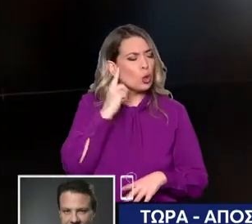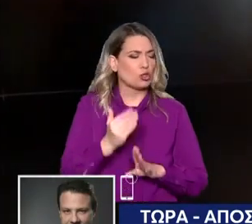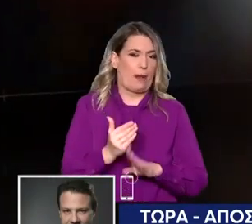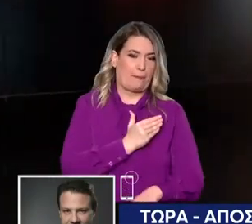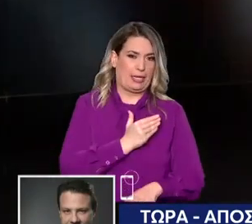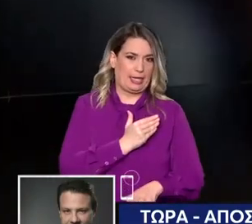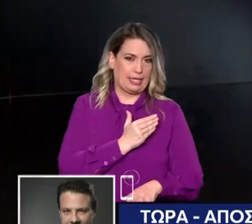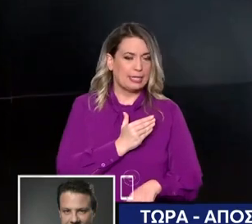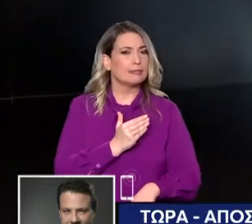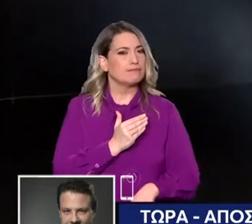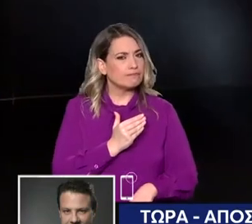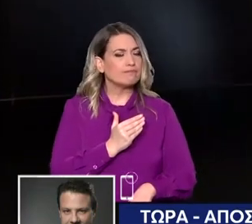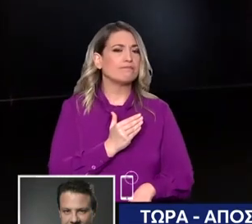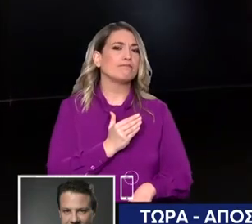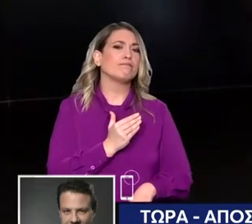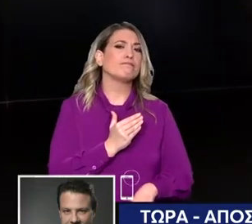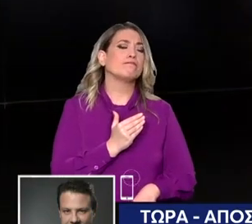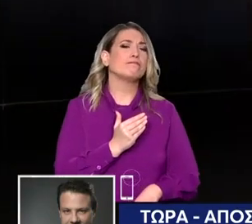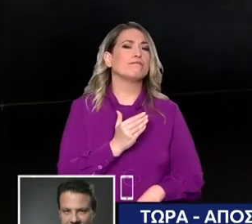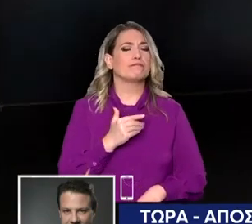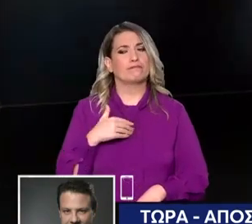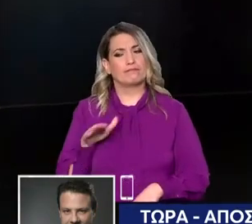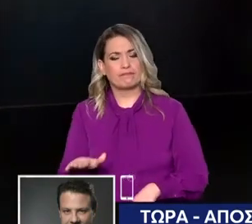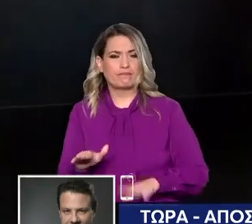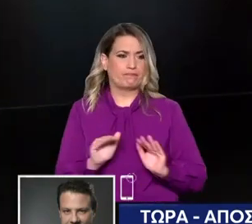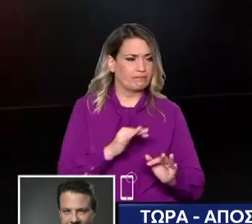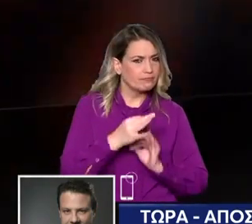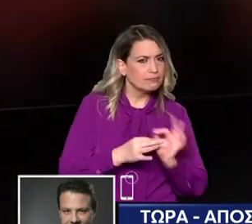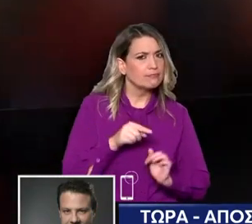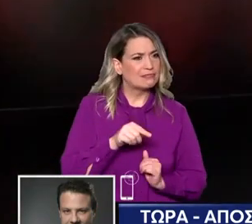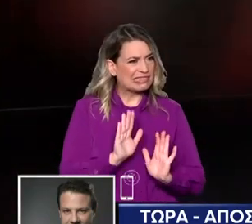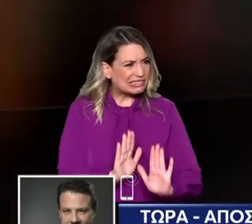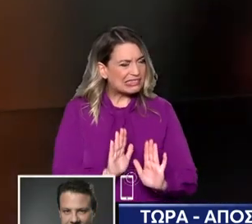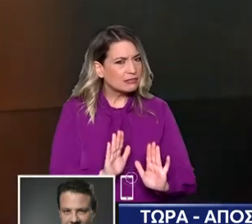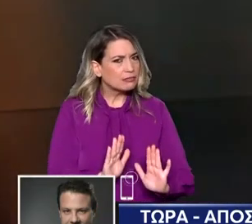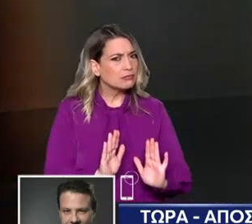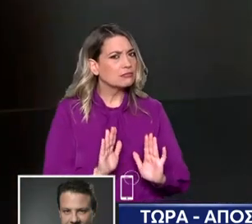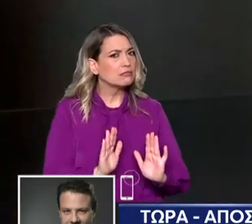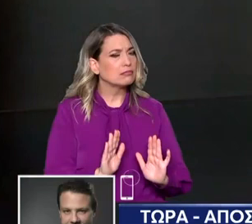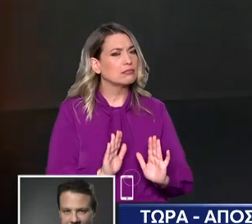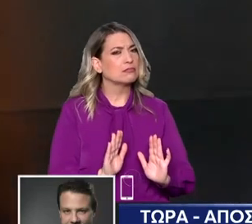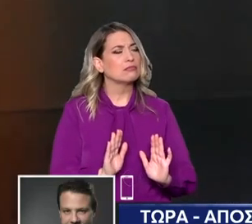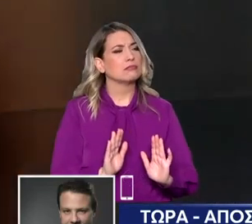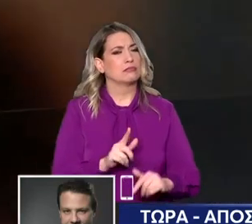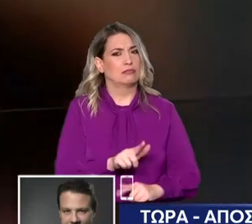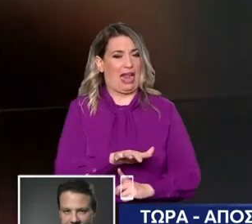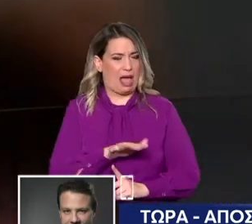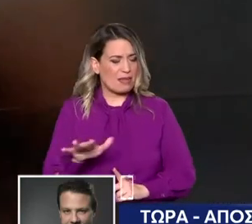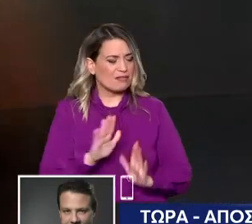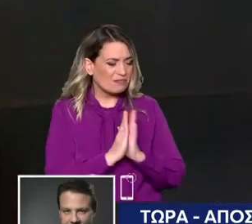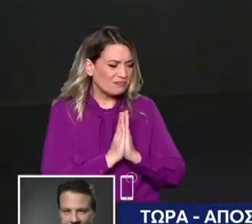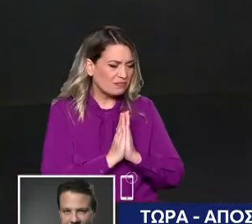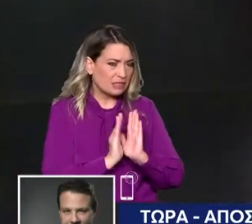ασελγήσει στο παιδί της ε η αντίδρασή της ήτανε να προσπαθήσει να ξεφύγει από τον αστυνομικό κλοιό και να